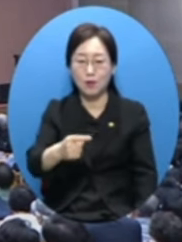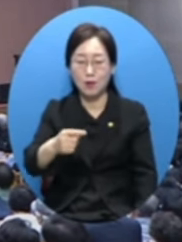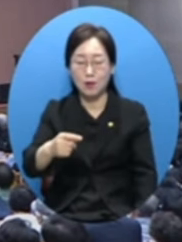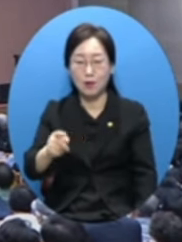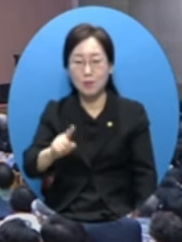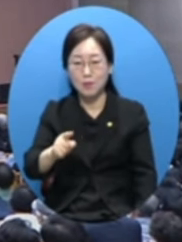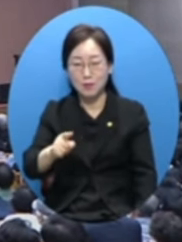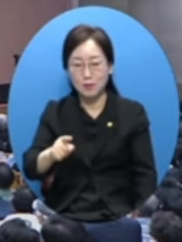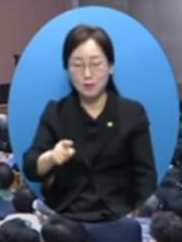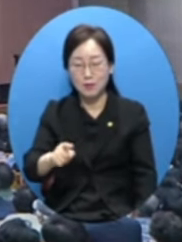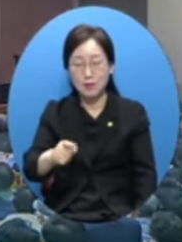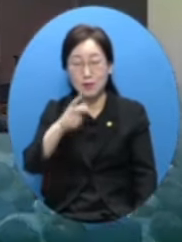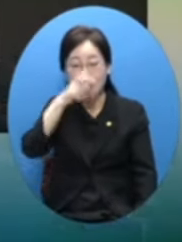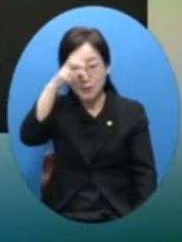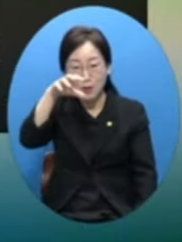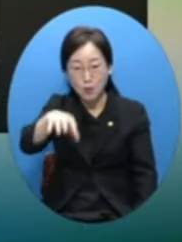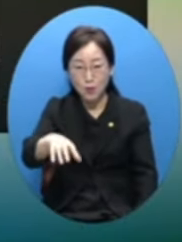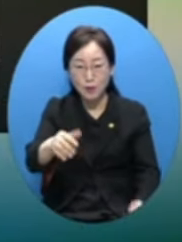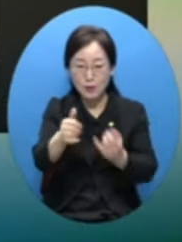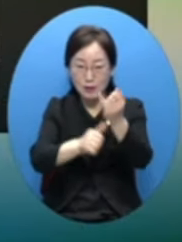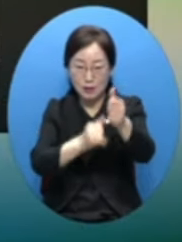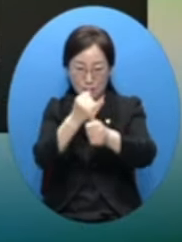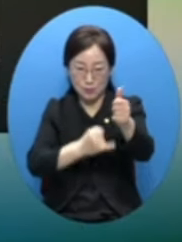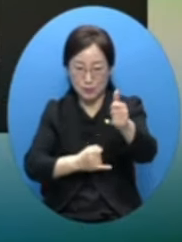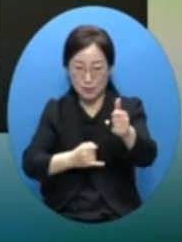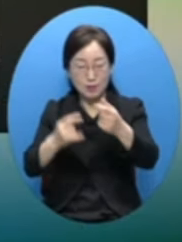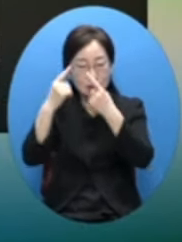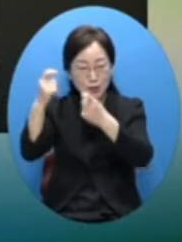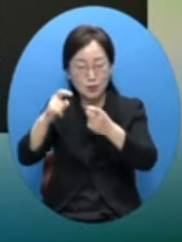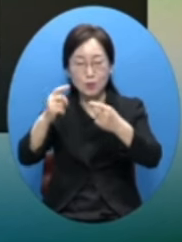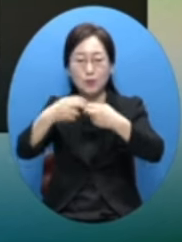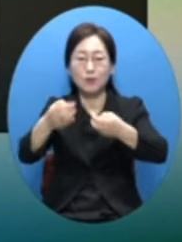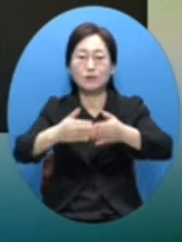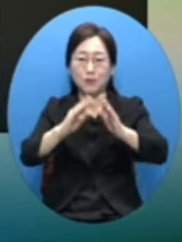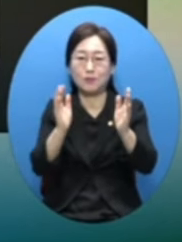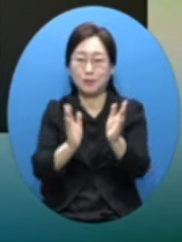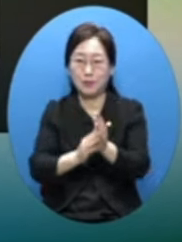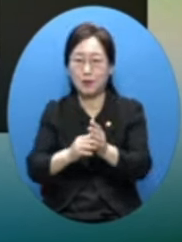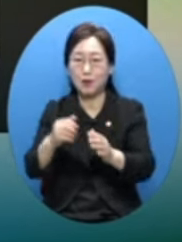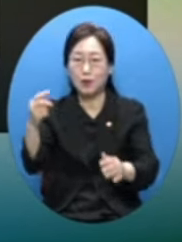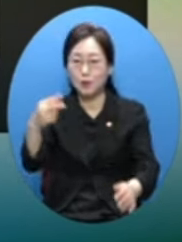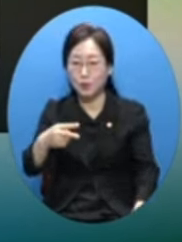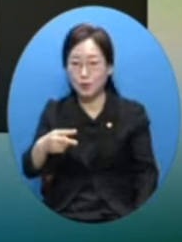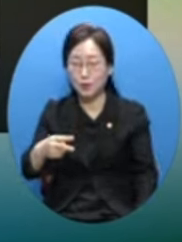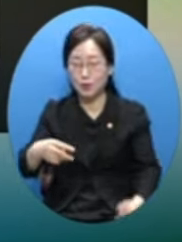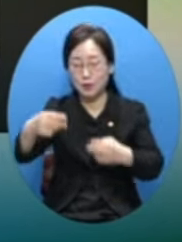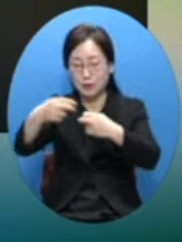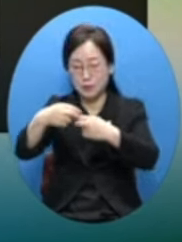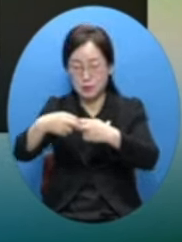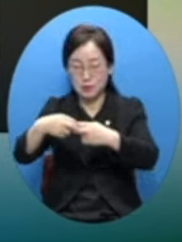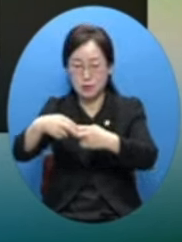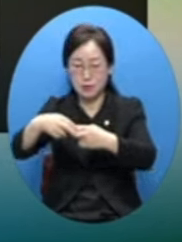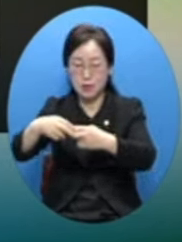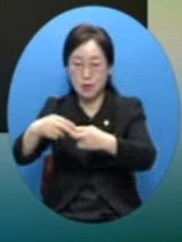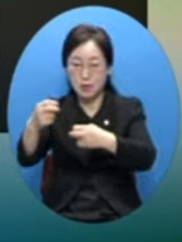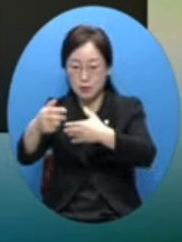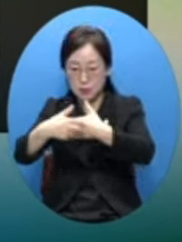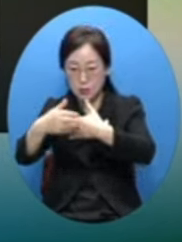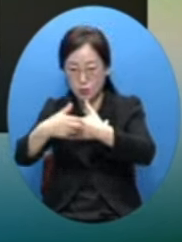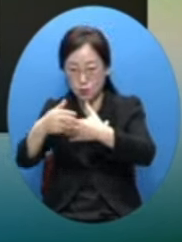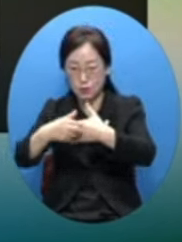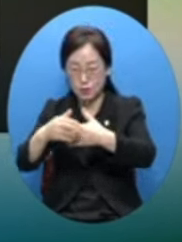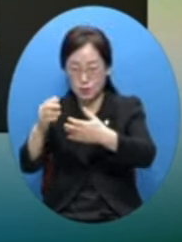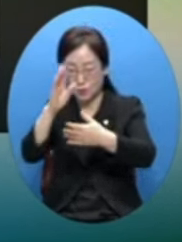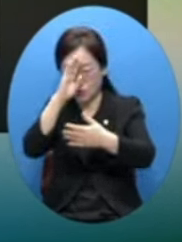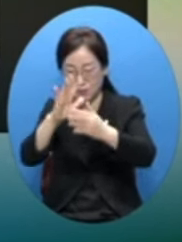기념하는 기월병원을 세우고 직접 부인과장으로 그 곳에서 진료와 환자 진료를 하면서 환자를